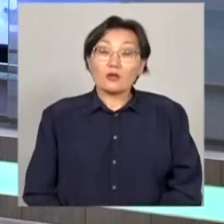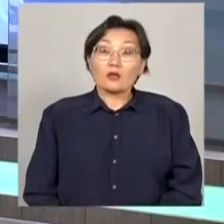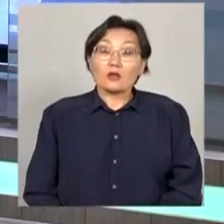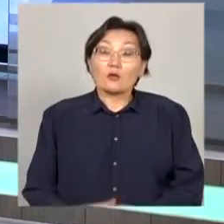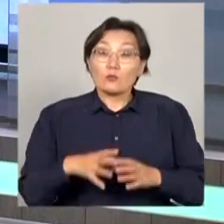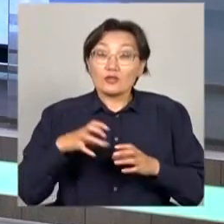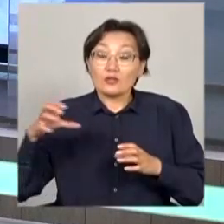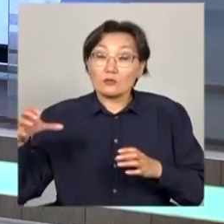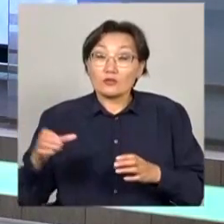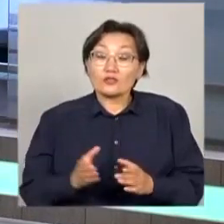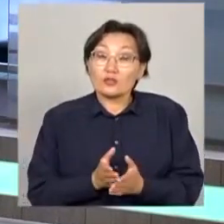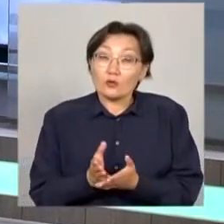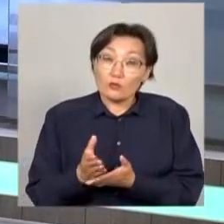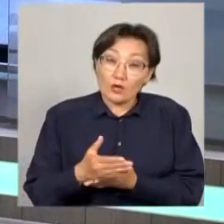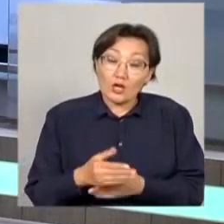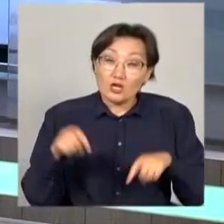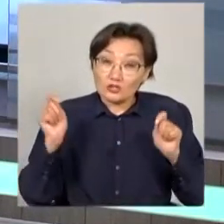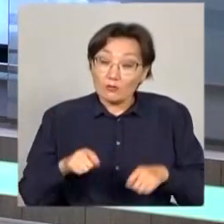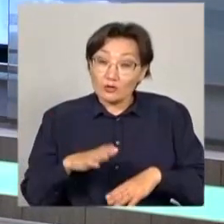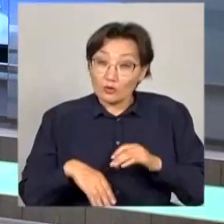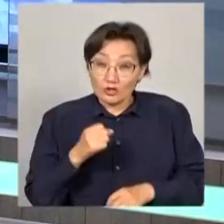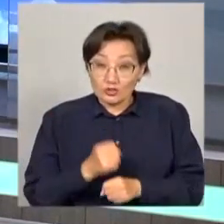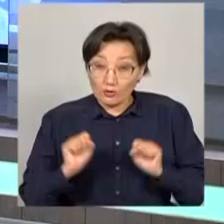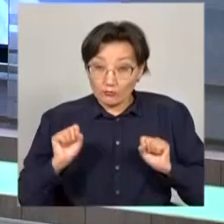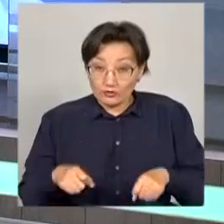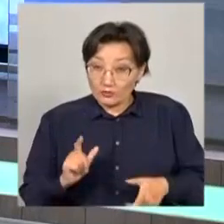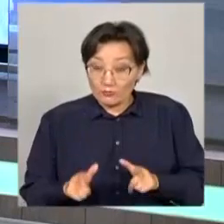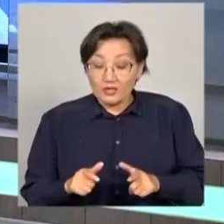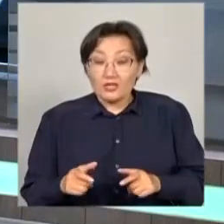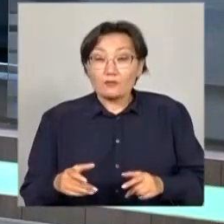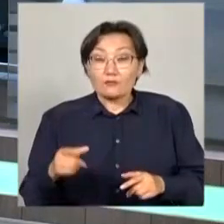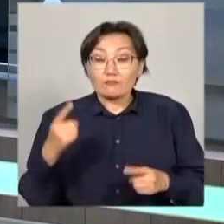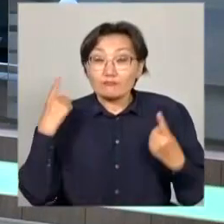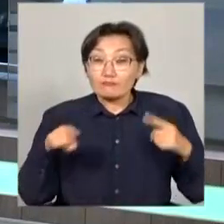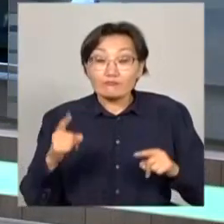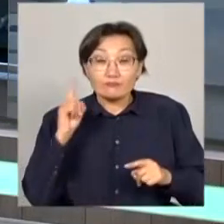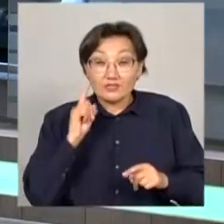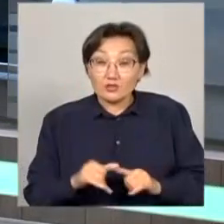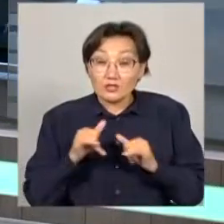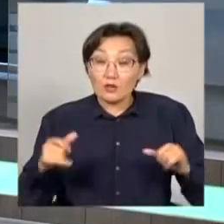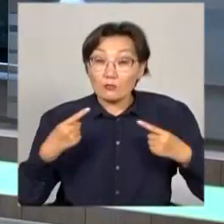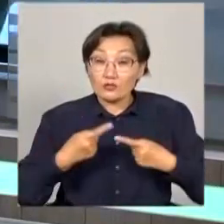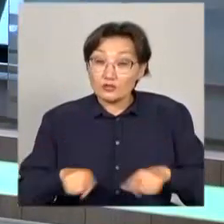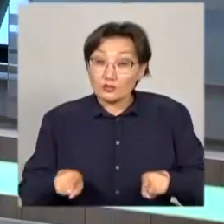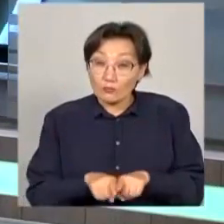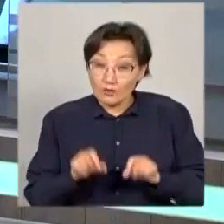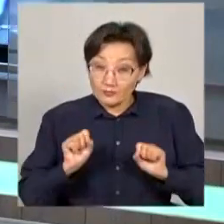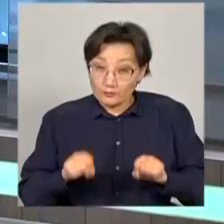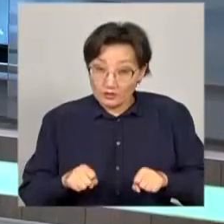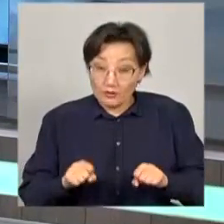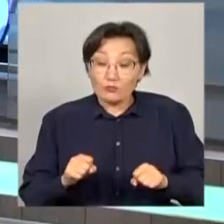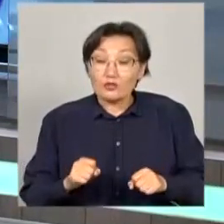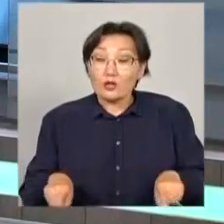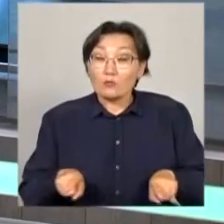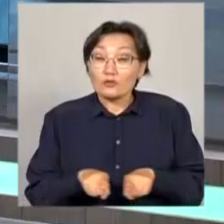Бұлттарды бағыттап, жаңбырды қолдан жасауға болады. И арасында ертегі секілді естілгенімен дамыған технология мұндай мүмкіндікке ие.